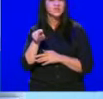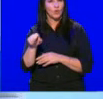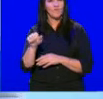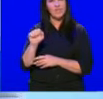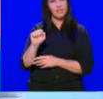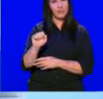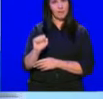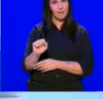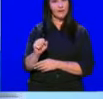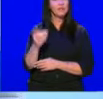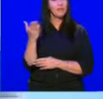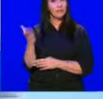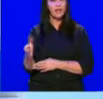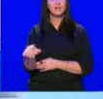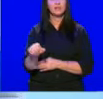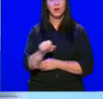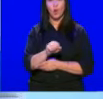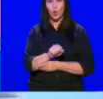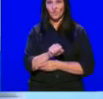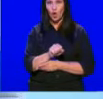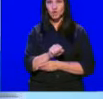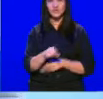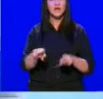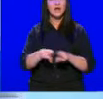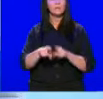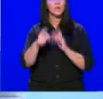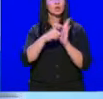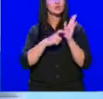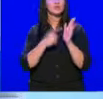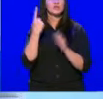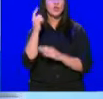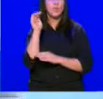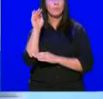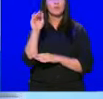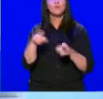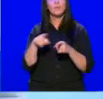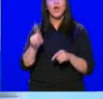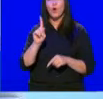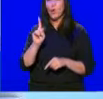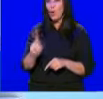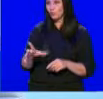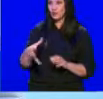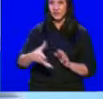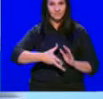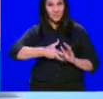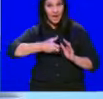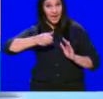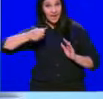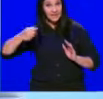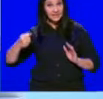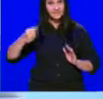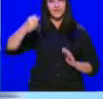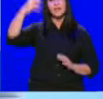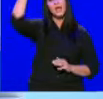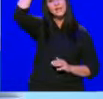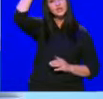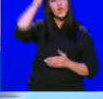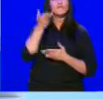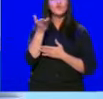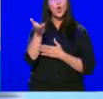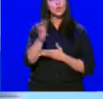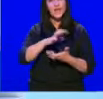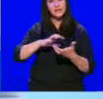партии и техните ръководства като задачи на едно бъдещо управление, което да изведе държавата от